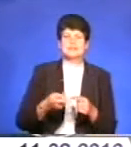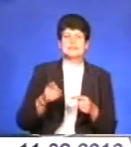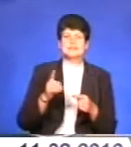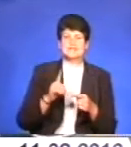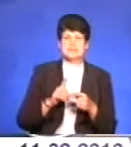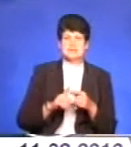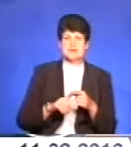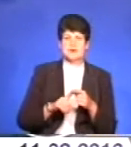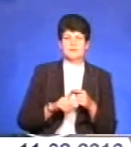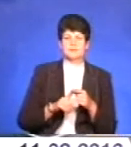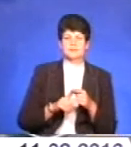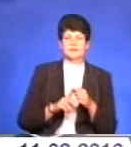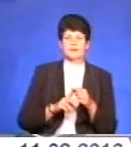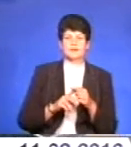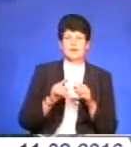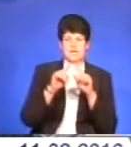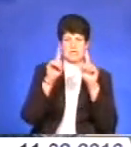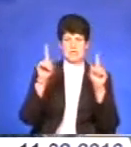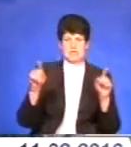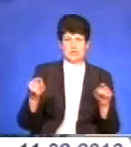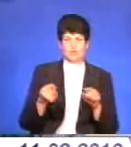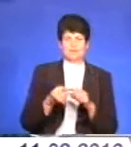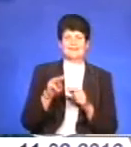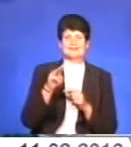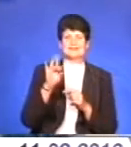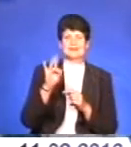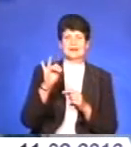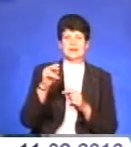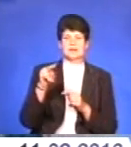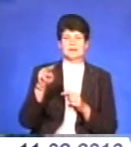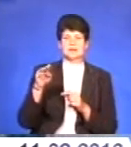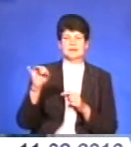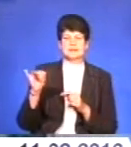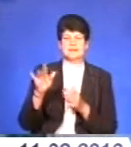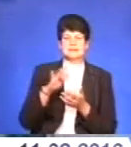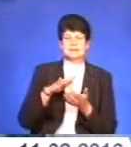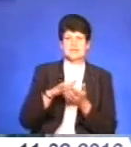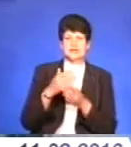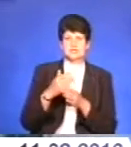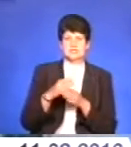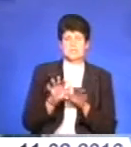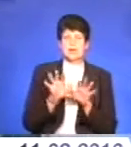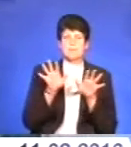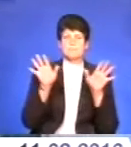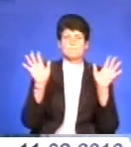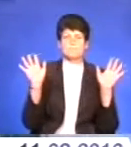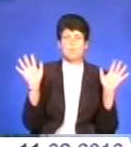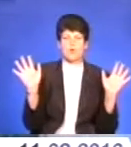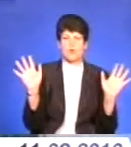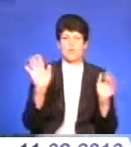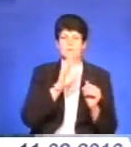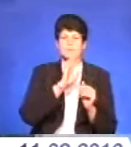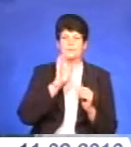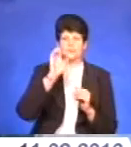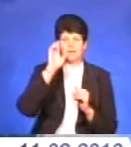Це ікона триптих, значить, центральна частина – покров Пресвятої Богородиці, а під